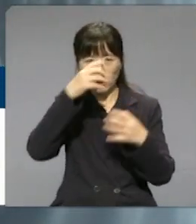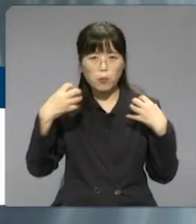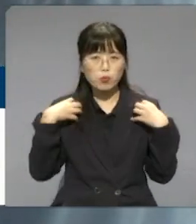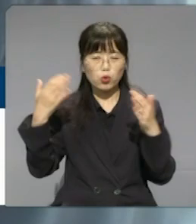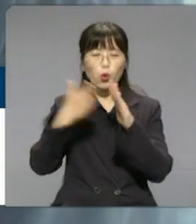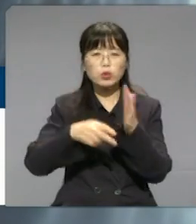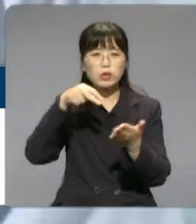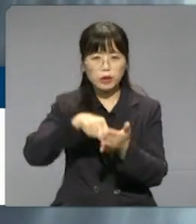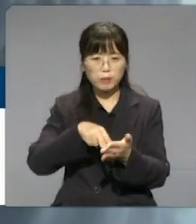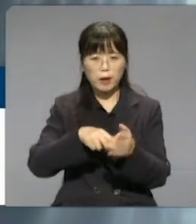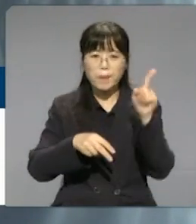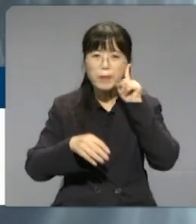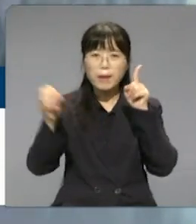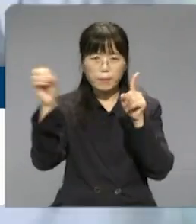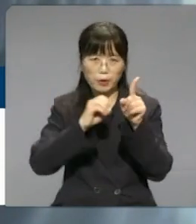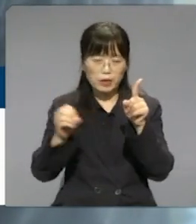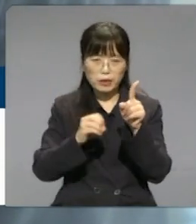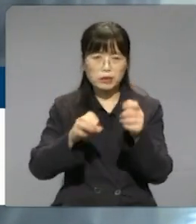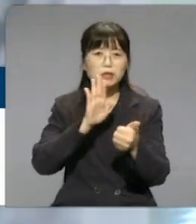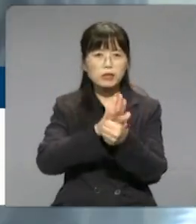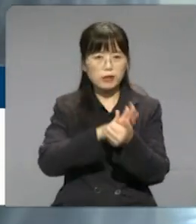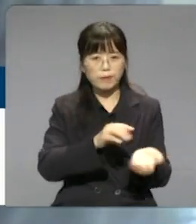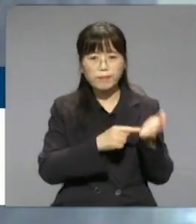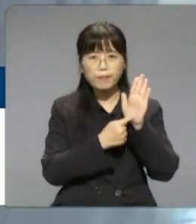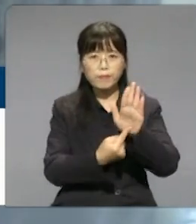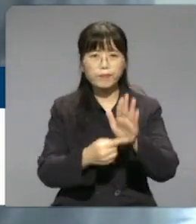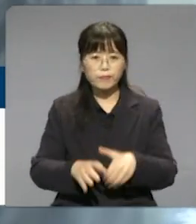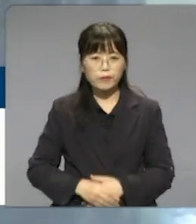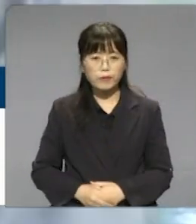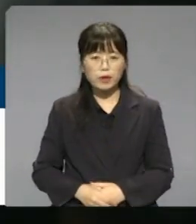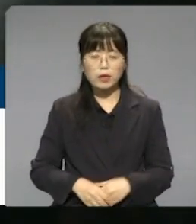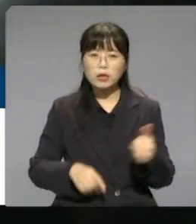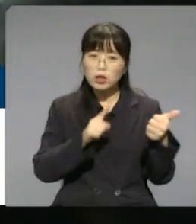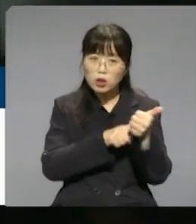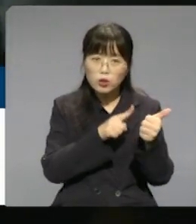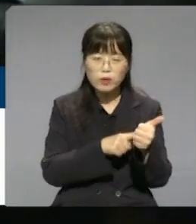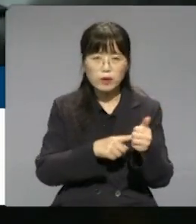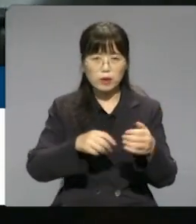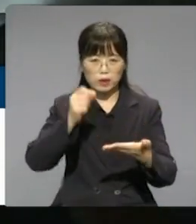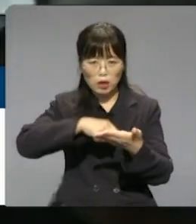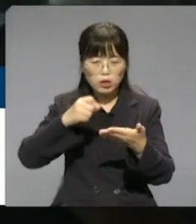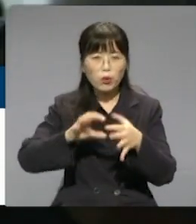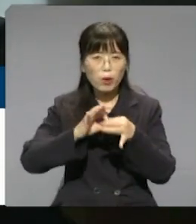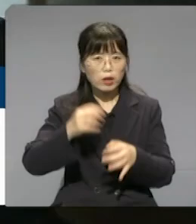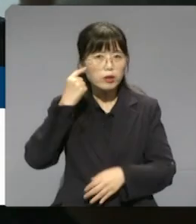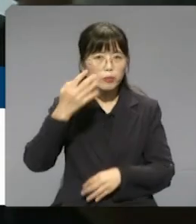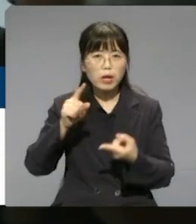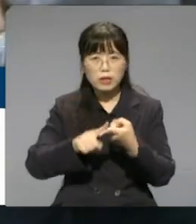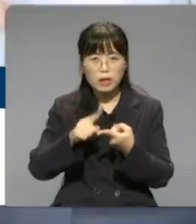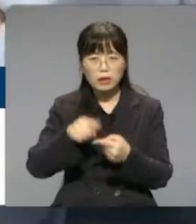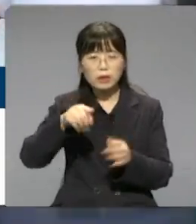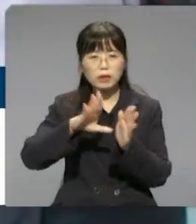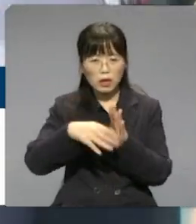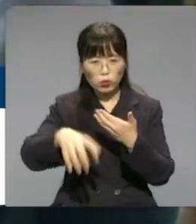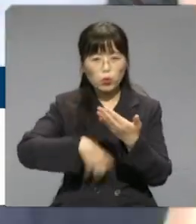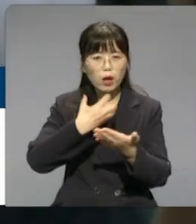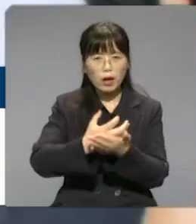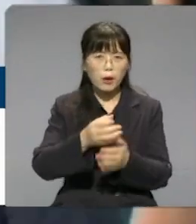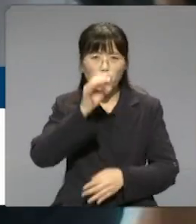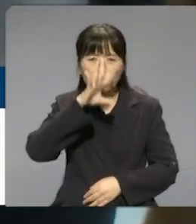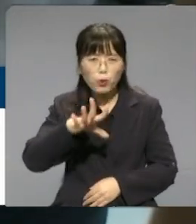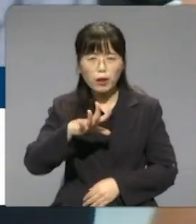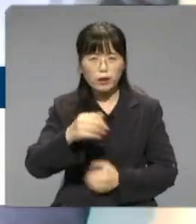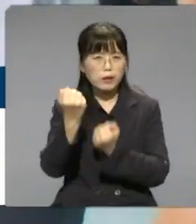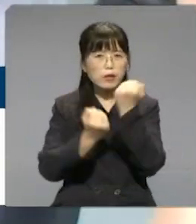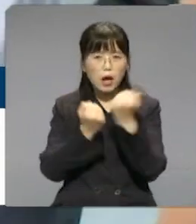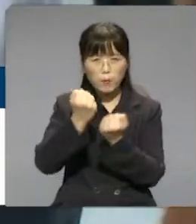공식 입장을 100% 지지한다고 밝혔습니다. 신 후보자는 취재진의 관련 질문에 대해 당시 쿠데타가 불가능하다는